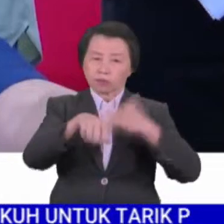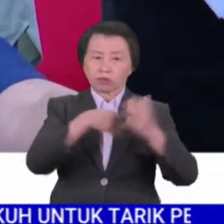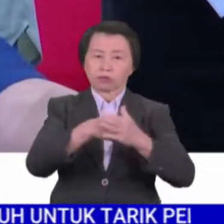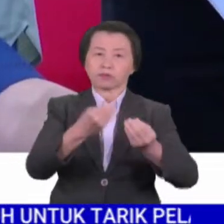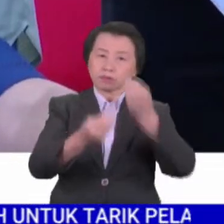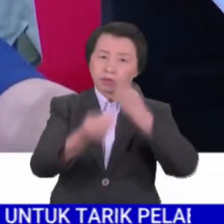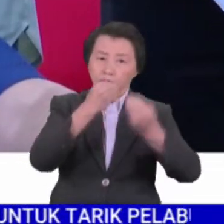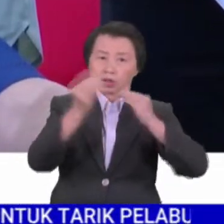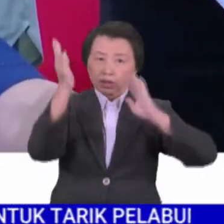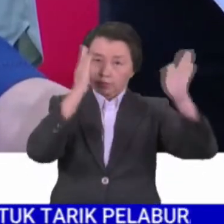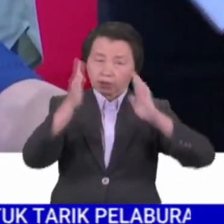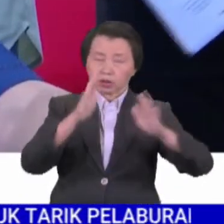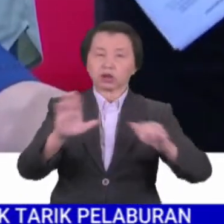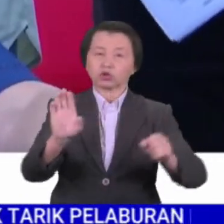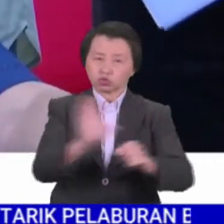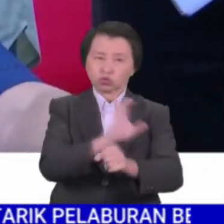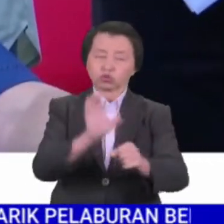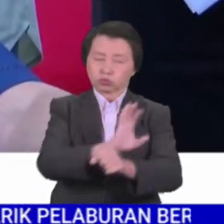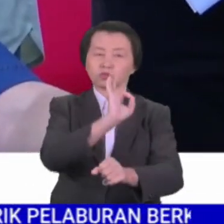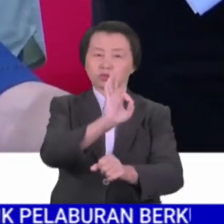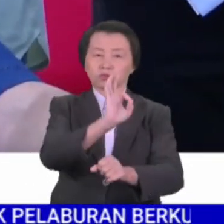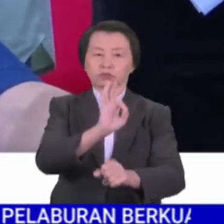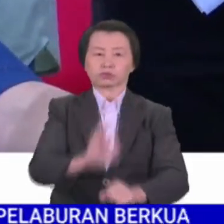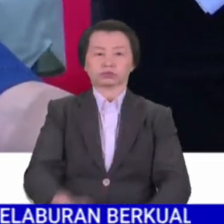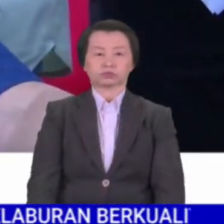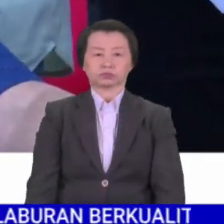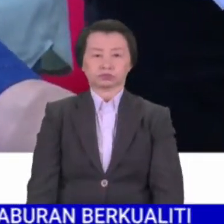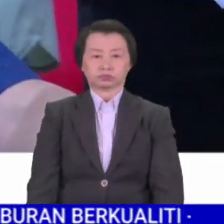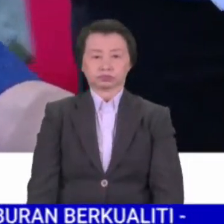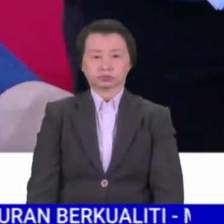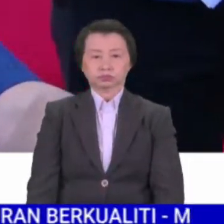bentuk makanan di Malaysia masih lagi terjaga.